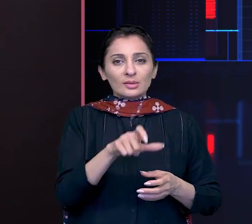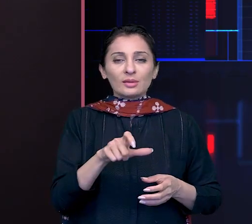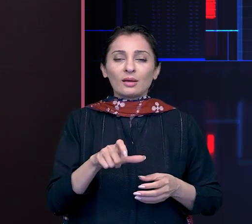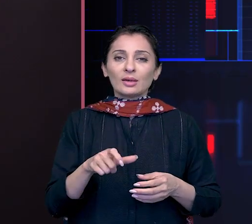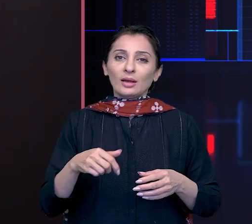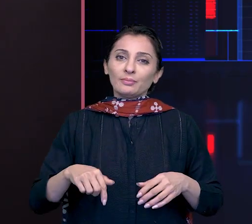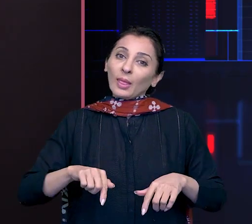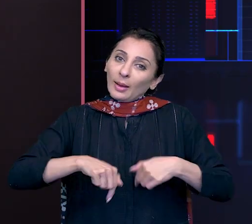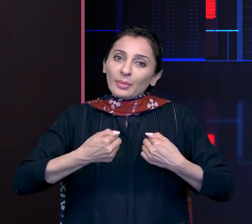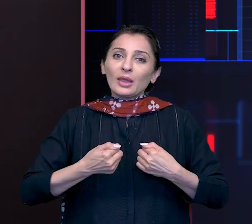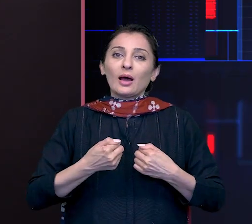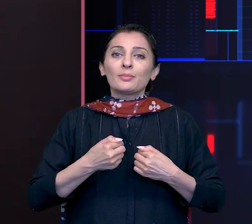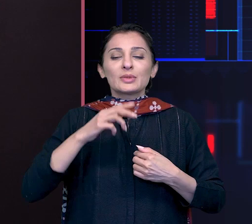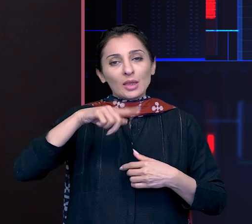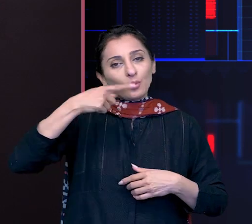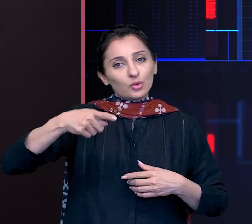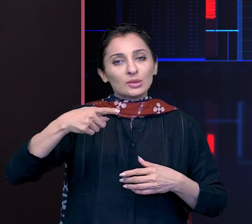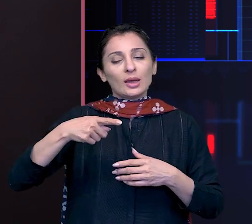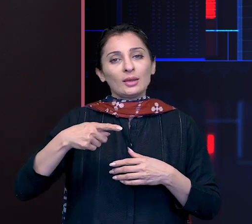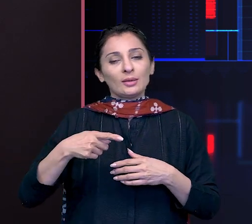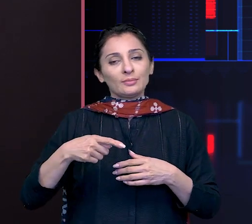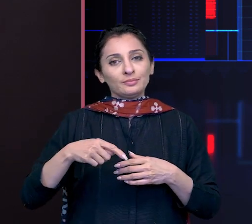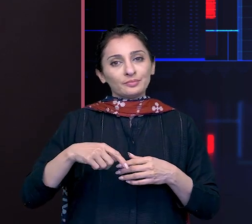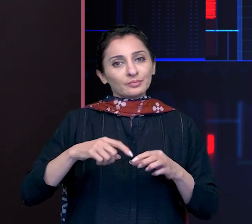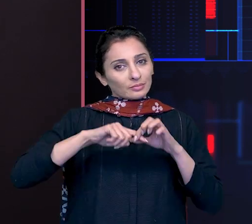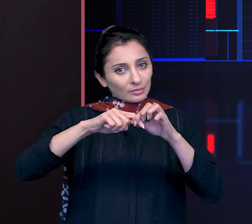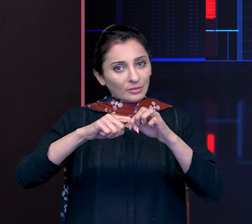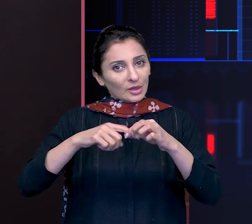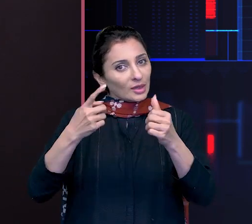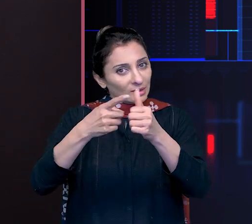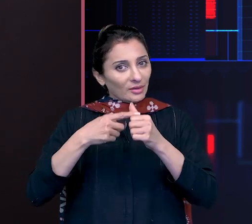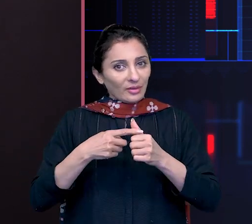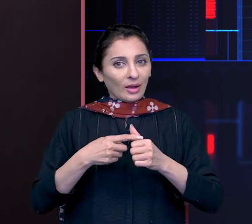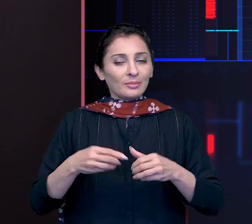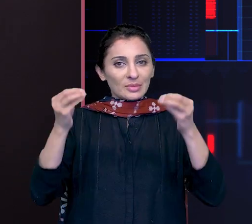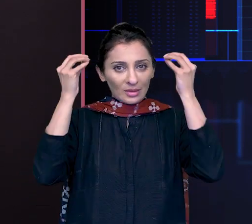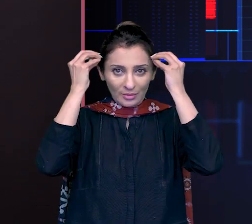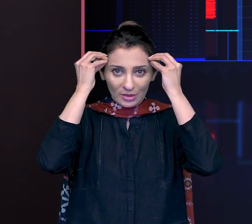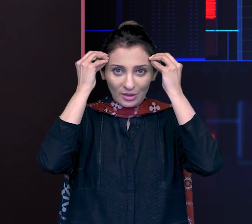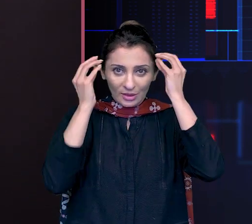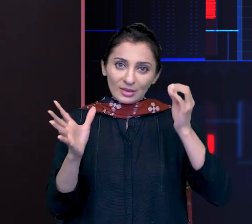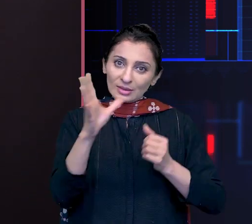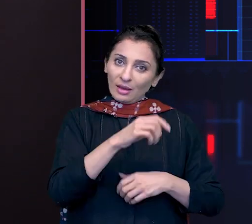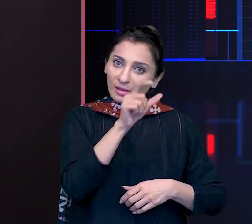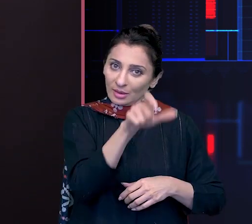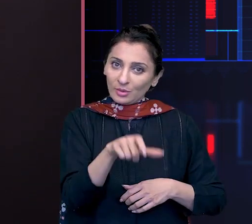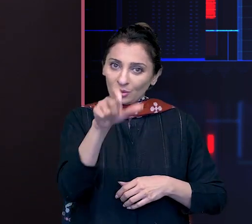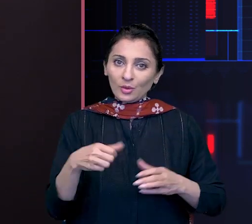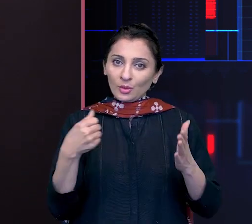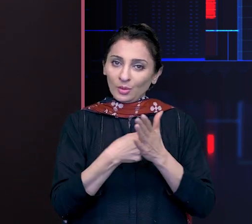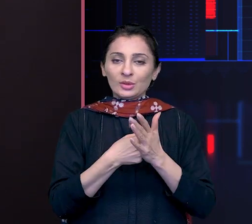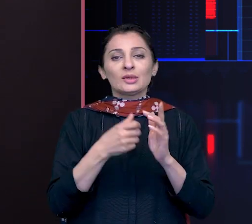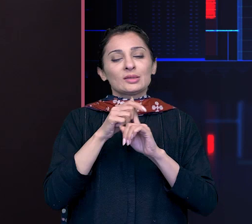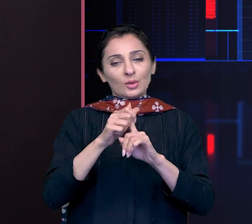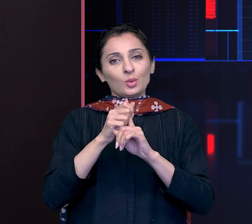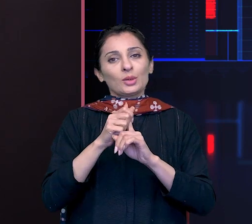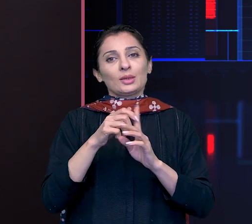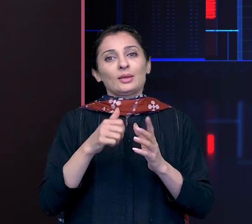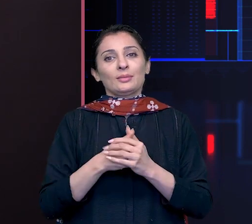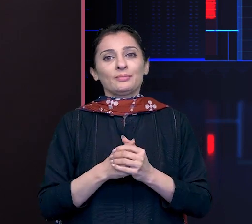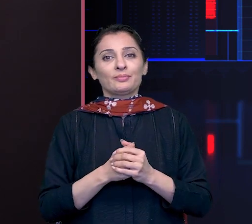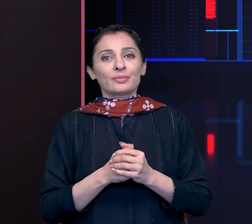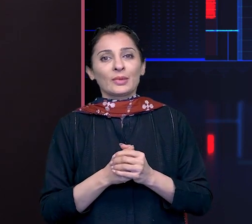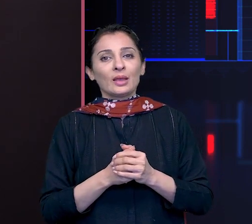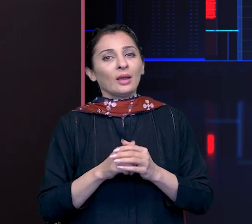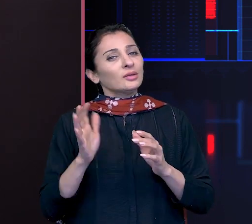انسان شروع سے اپنے آپ سے کرتا ہے، تو ان سوالوں کے جواب جو ہیں وہ ان کو ایکسپلور کرنے کا، ان کو سمجھنے کی ہر انسان